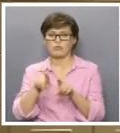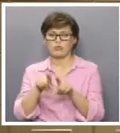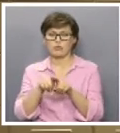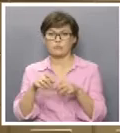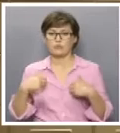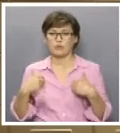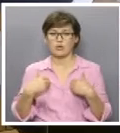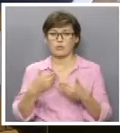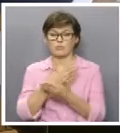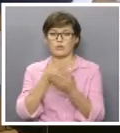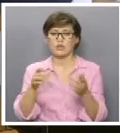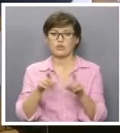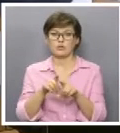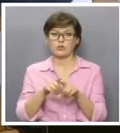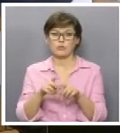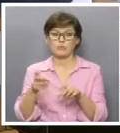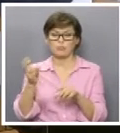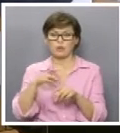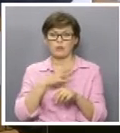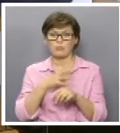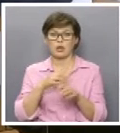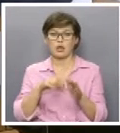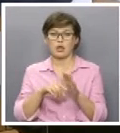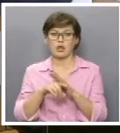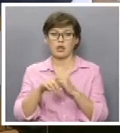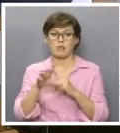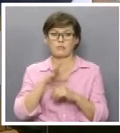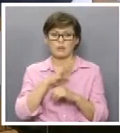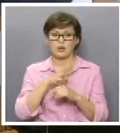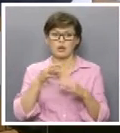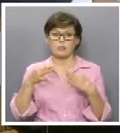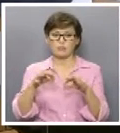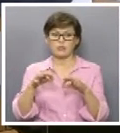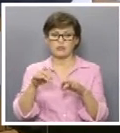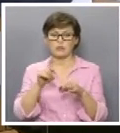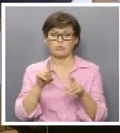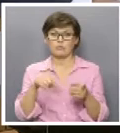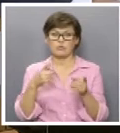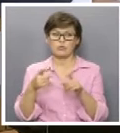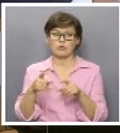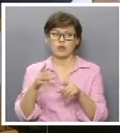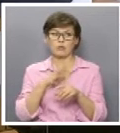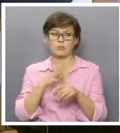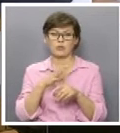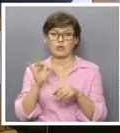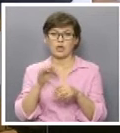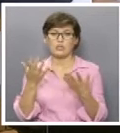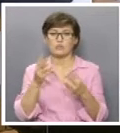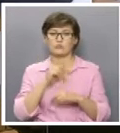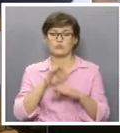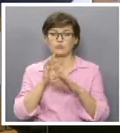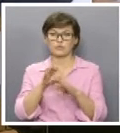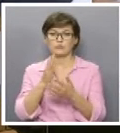Ассалаумағалейкумдер, студияға қош келдіңіздер. Алдымен осы қазіргі таңда автокөліктерді газ отынына көшіру шеңберінде қандай жұмыстар атқарылып жатыр?